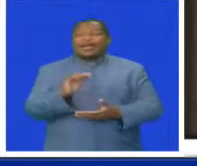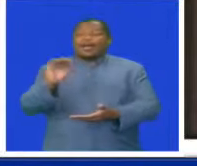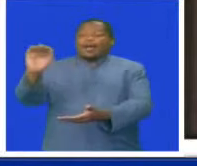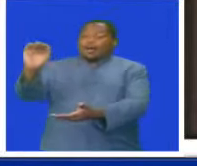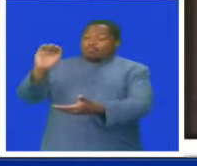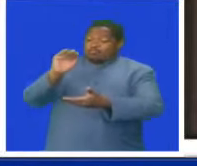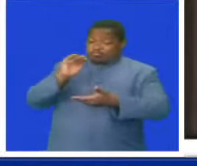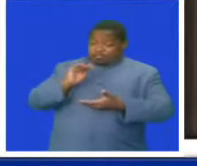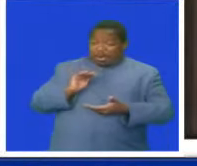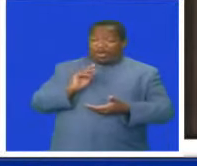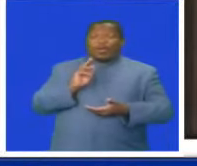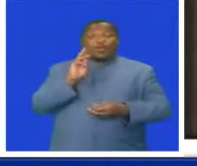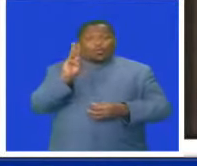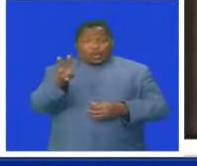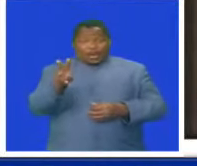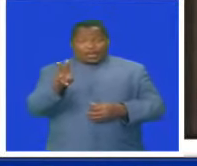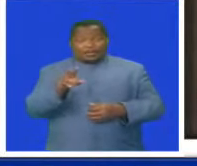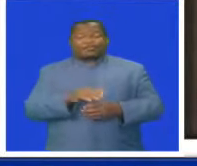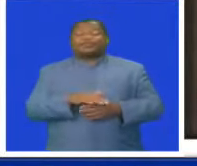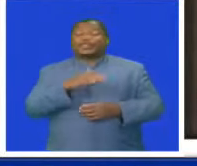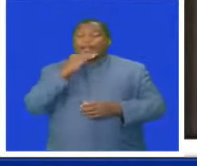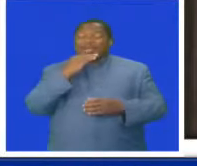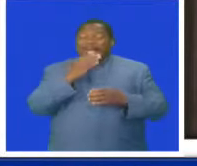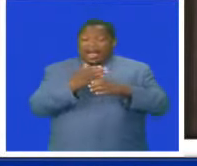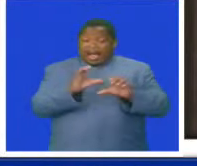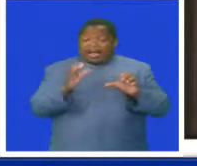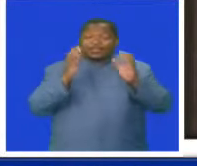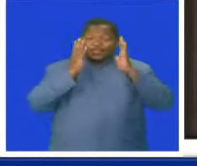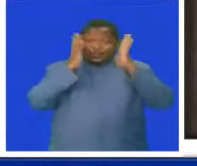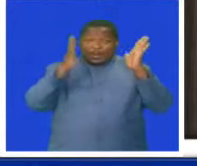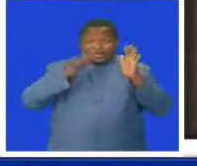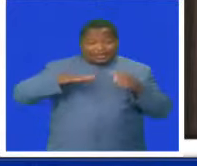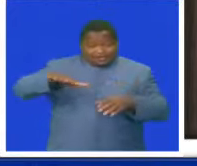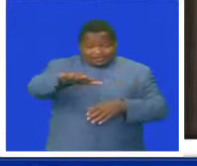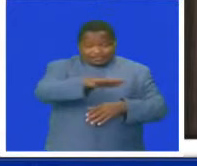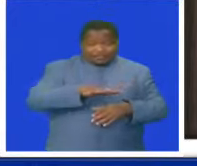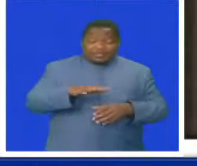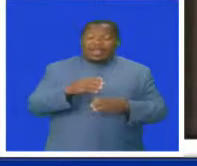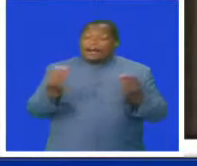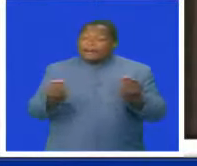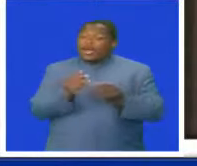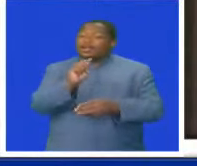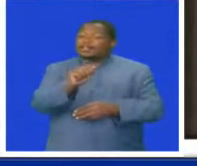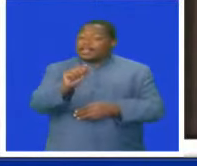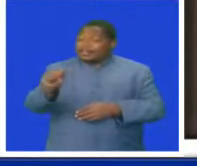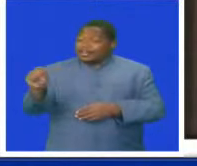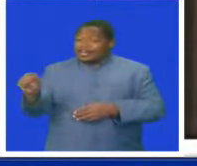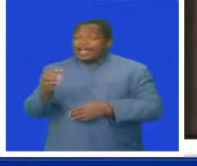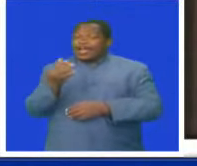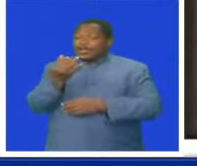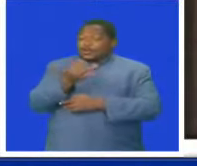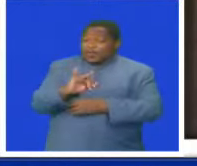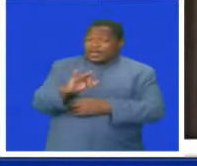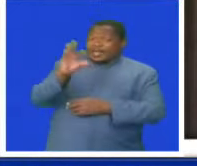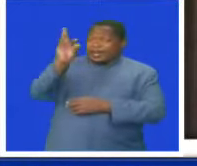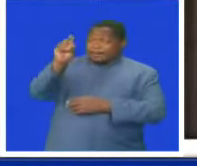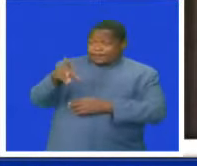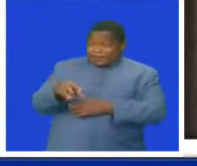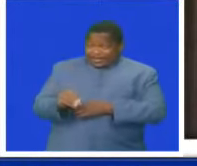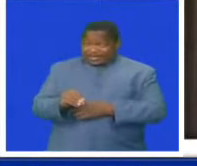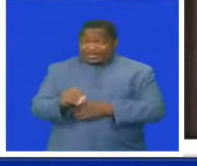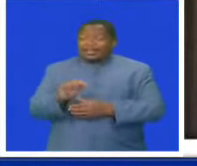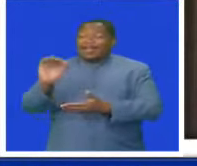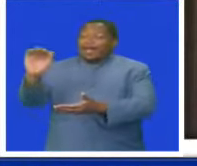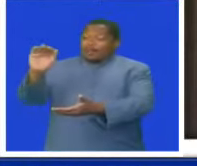only 20% webantu even sivumelwane sithi nangabe sithola lo 20%